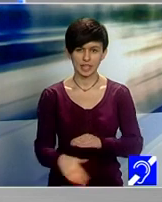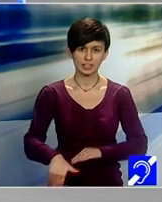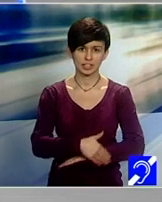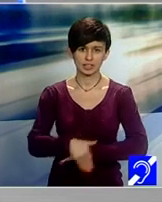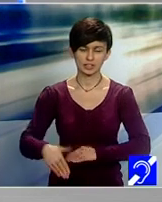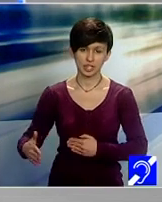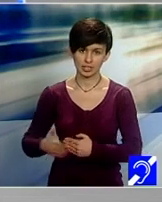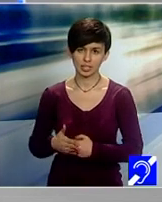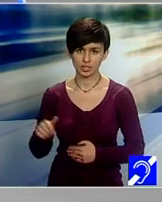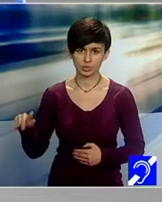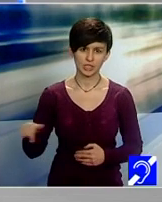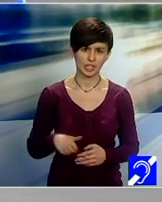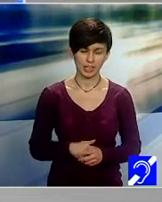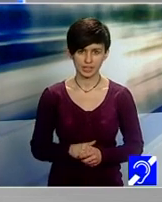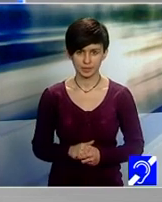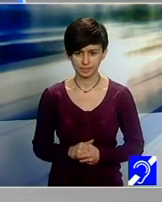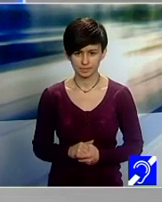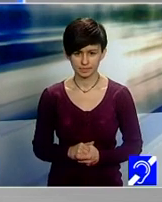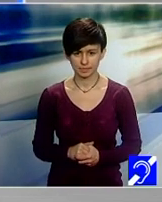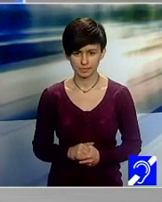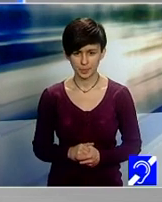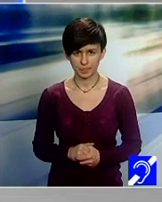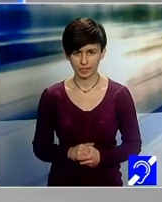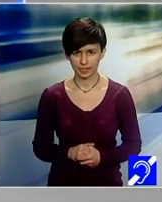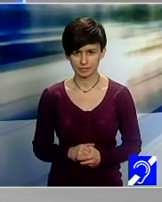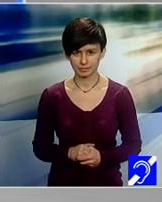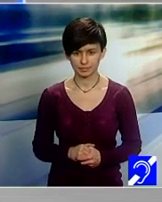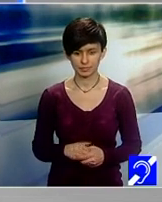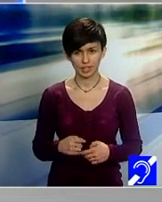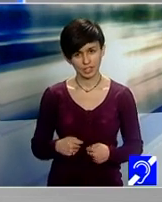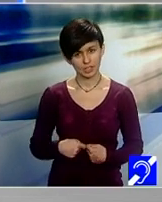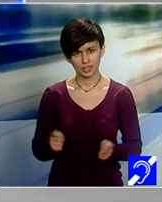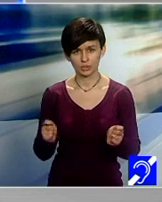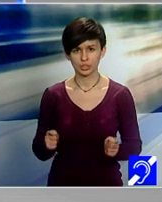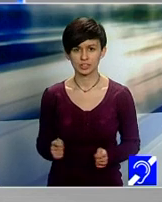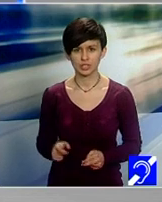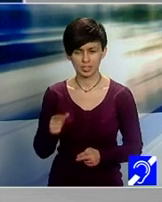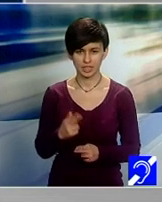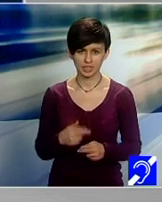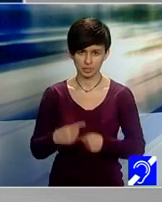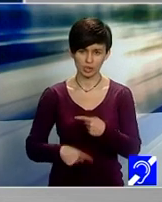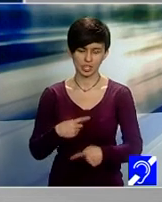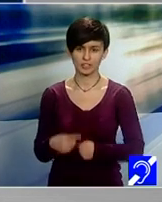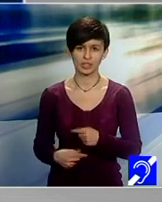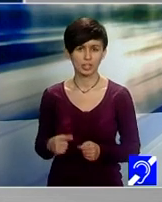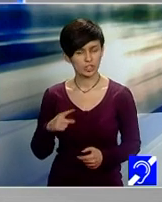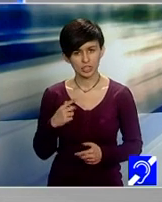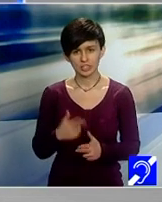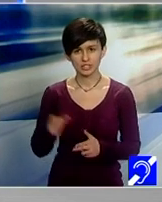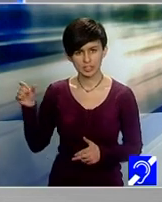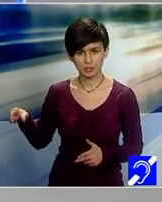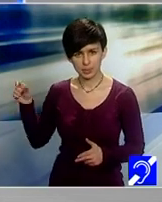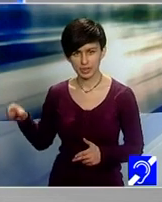niște pacienți. Pe toți ne interesează problemele de medicament. Suntem pacienți. Problemele spitale, pe